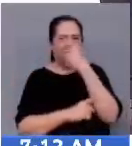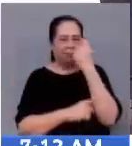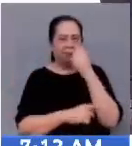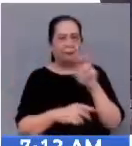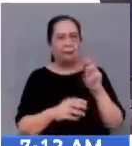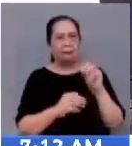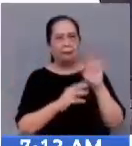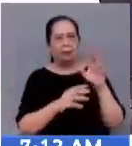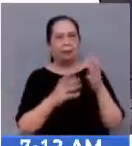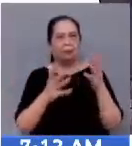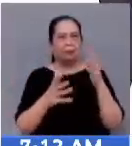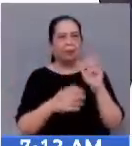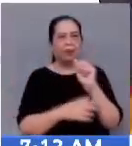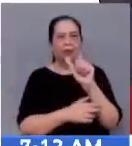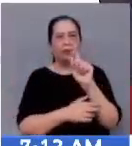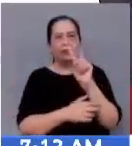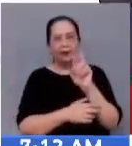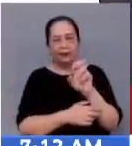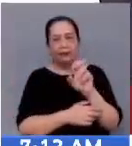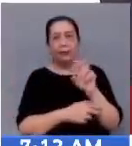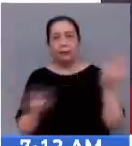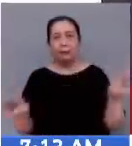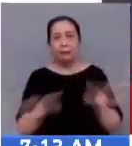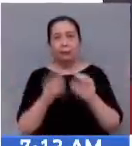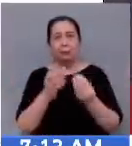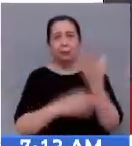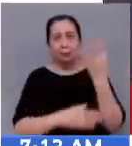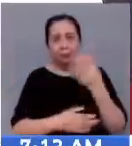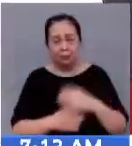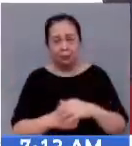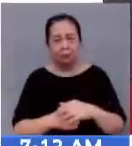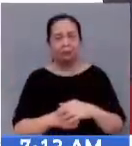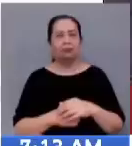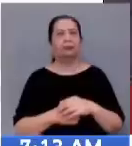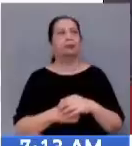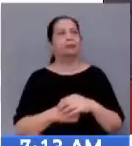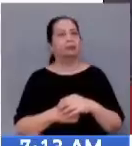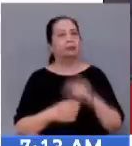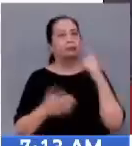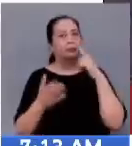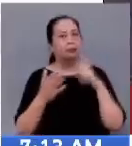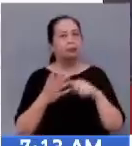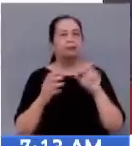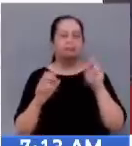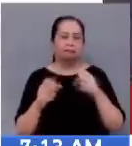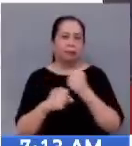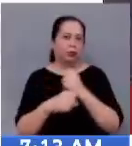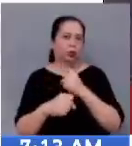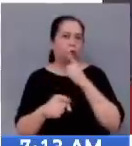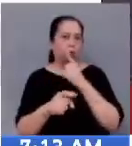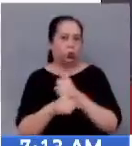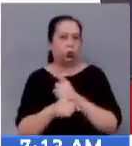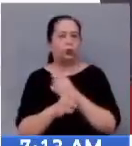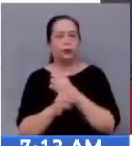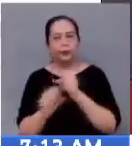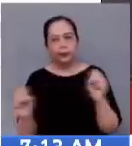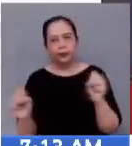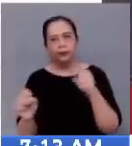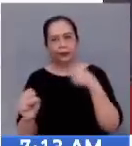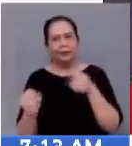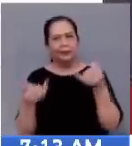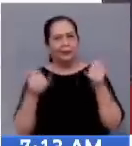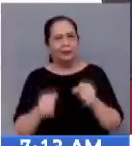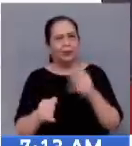potentially active na vulkanigan. Eh dapat siguro yung kaligtasan ng marami dahil yung pa rin ang issue kaya hindi